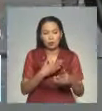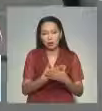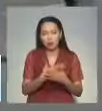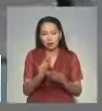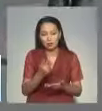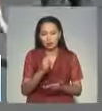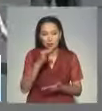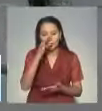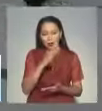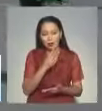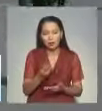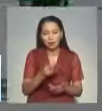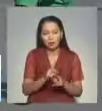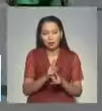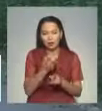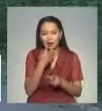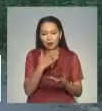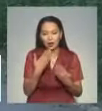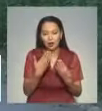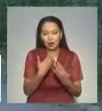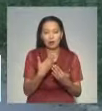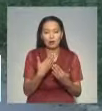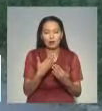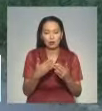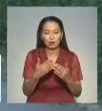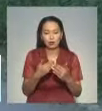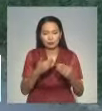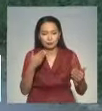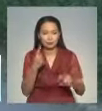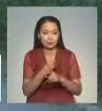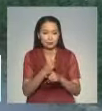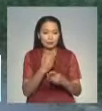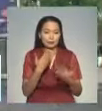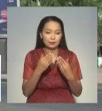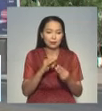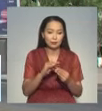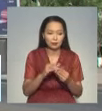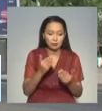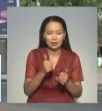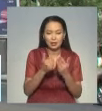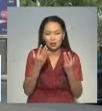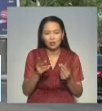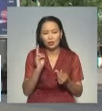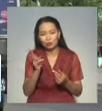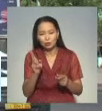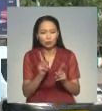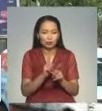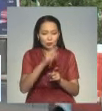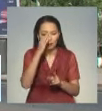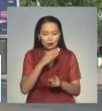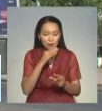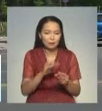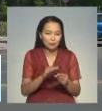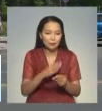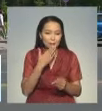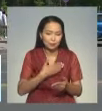мен әке арасындағы ыстық қарым-қатынасты бұзбауы керек деп санайды. Өйткені асқартау кім-кімге болса да жақын, жүрекке жамау